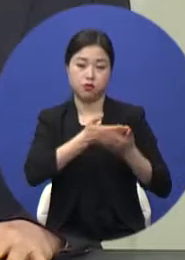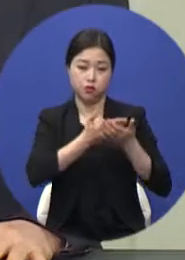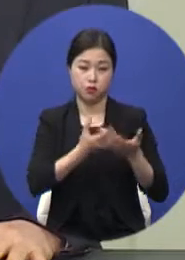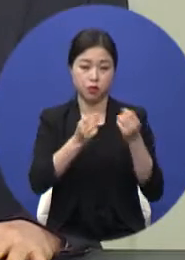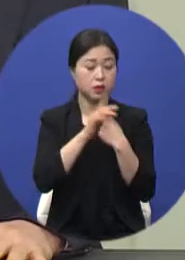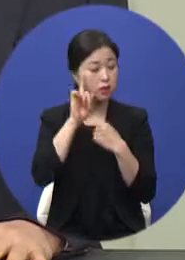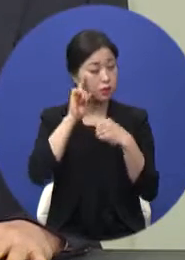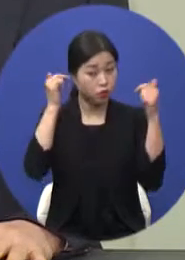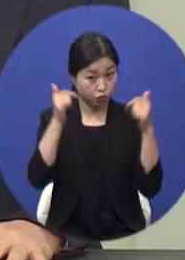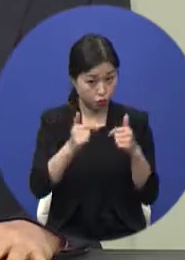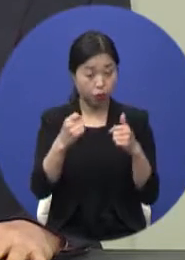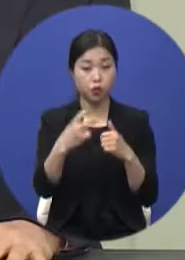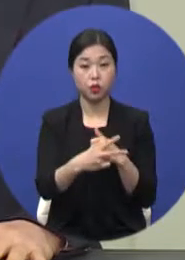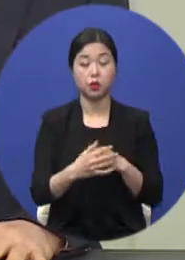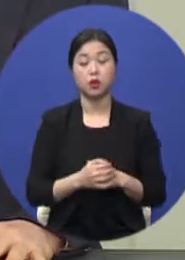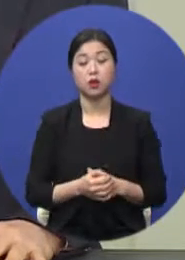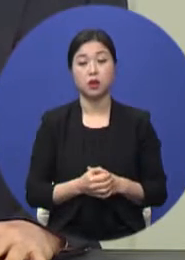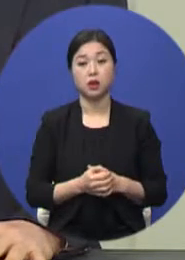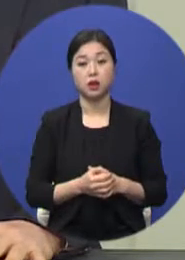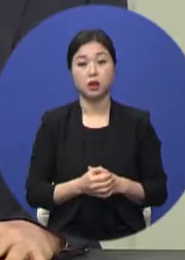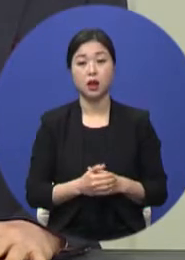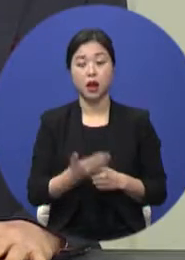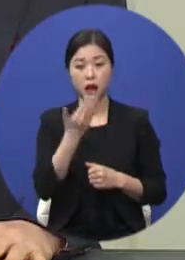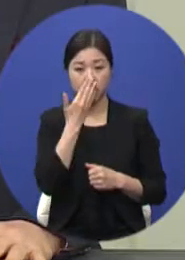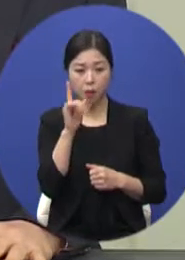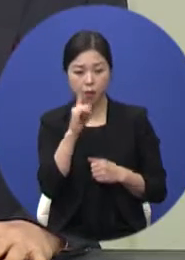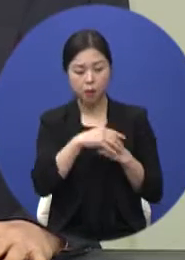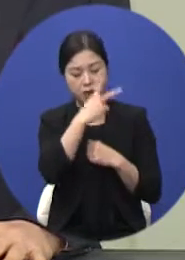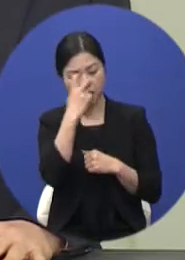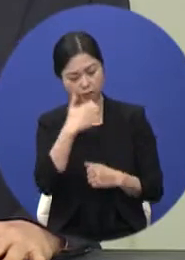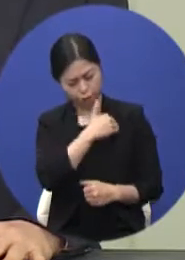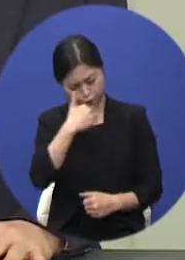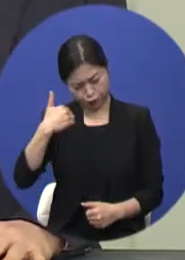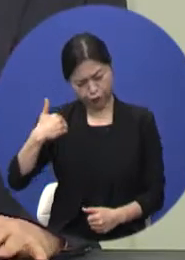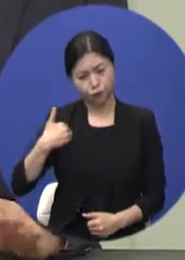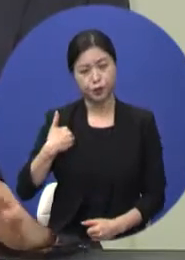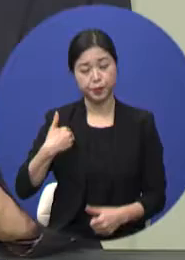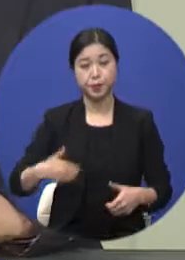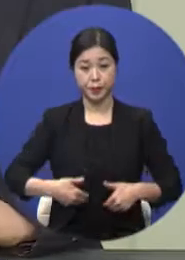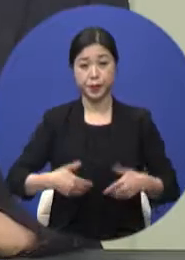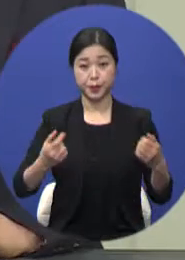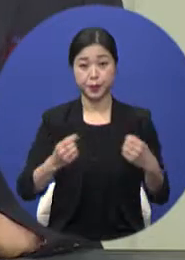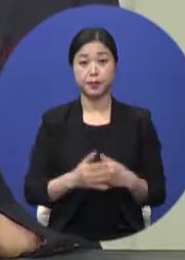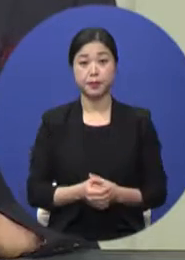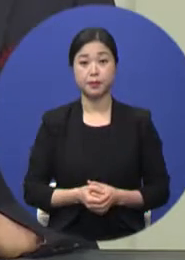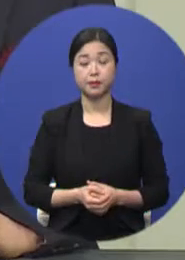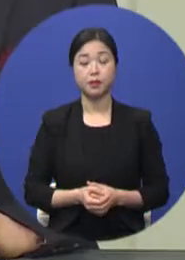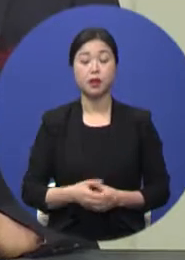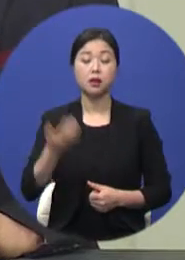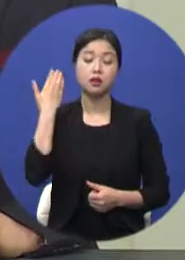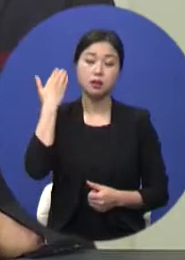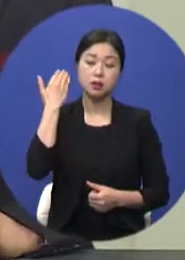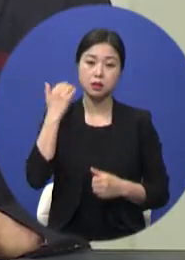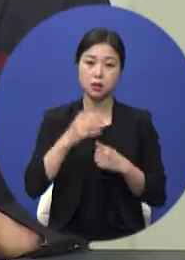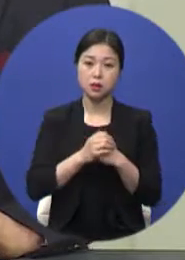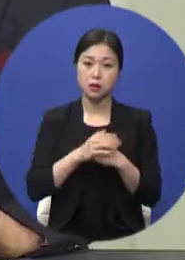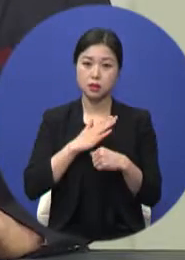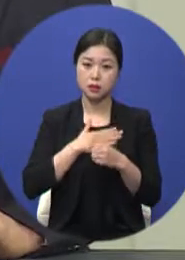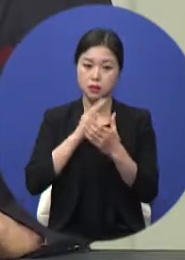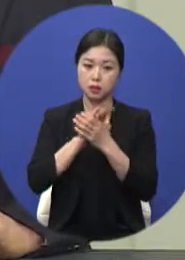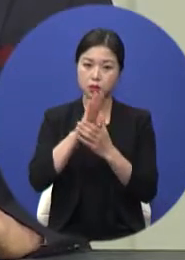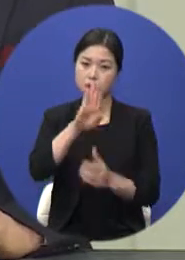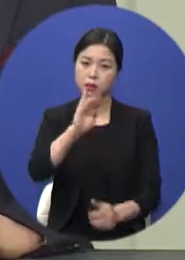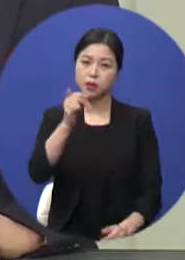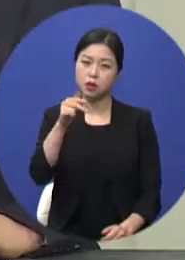스트레스 줄이고 또 이제 가급적이면 잠을 갖다가 많이 자려고 노력하고. 예. 그리고 이제 최근에 제 친구 비뇨기과